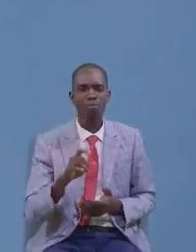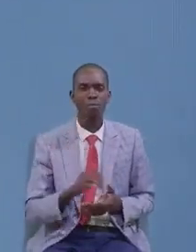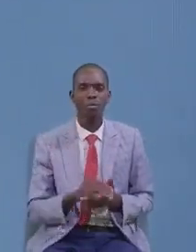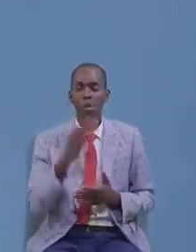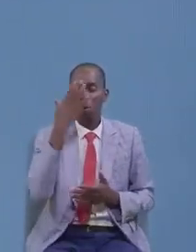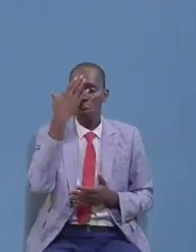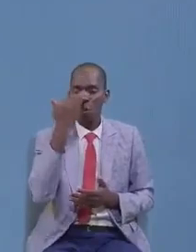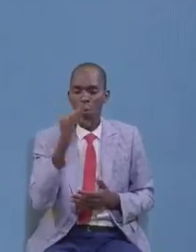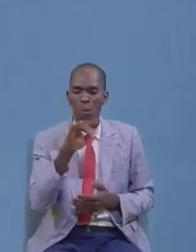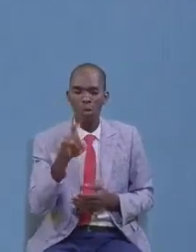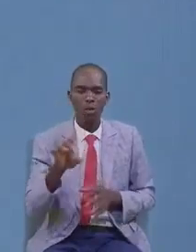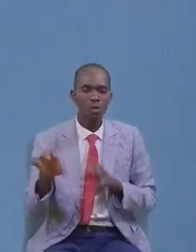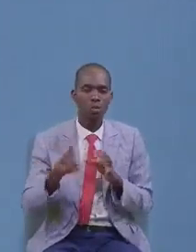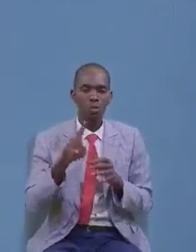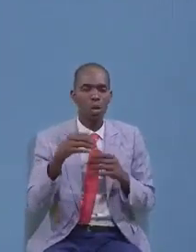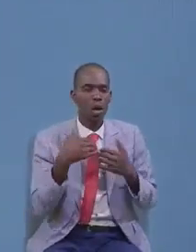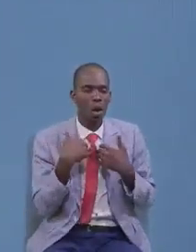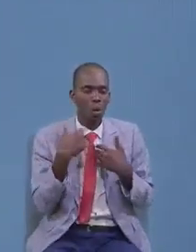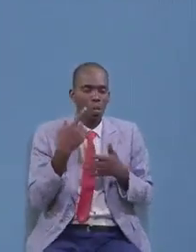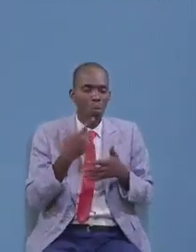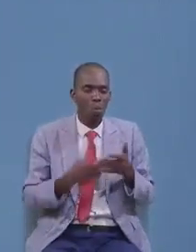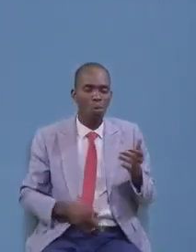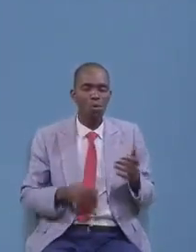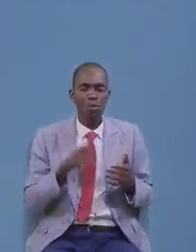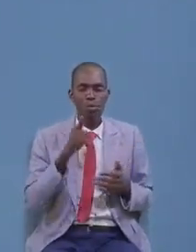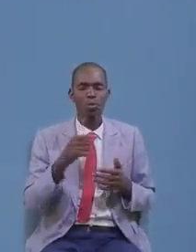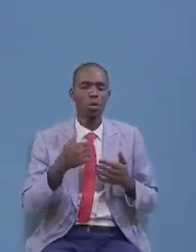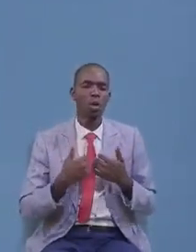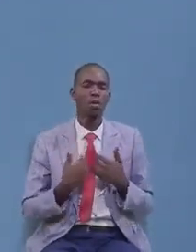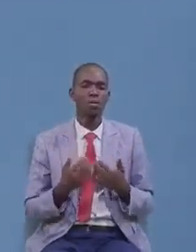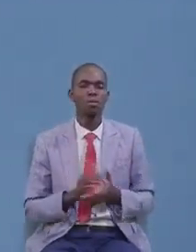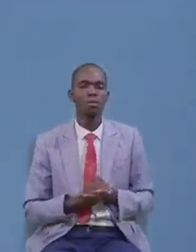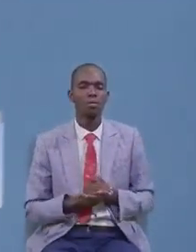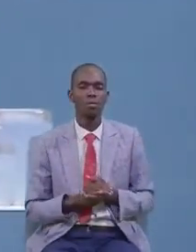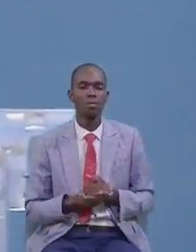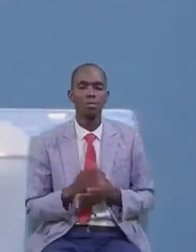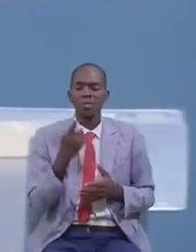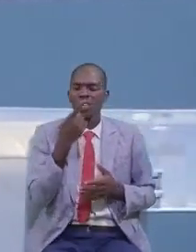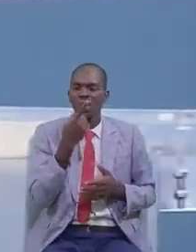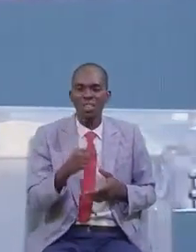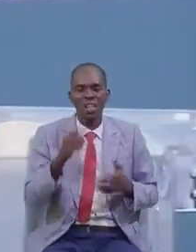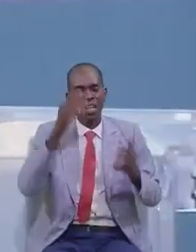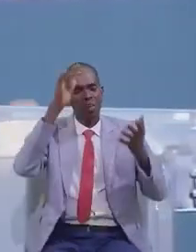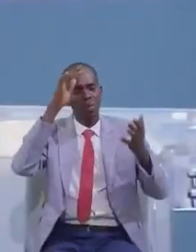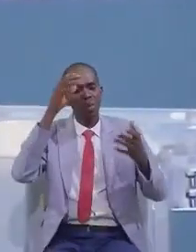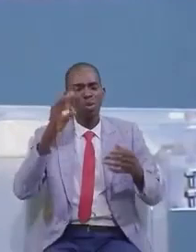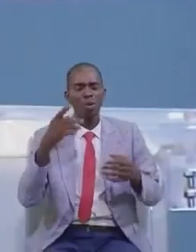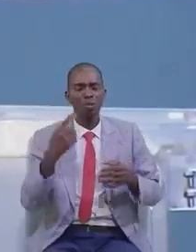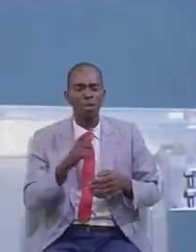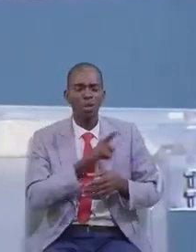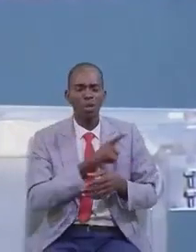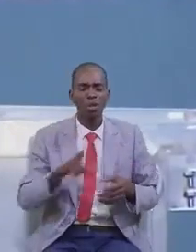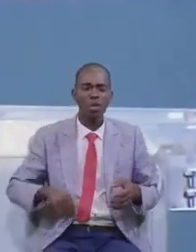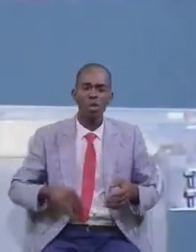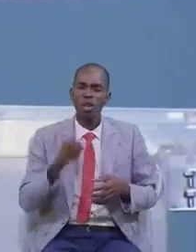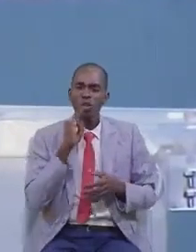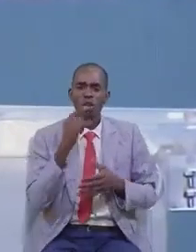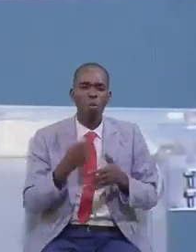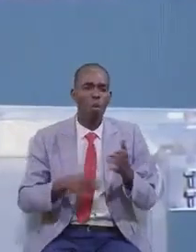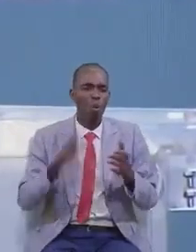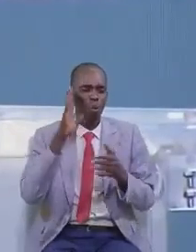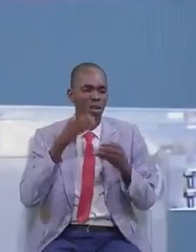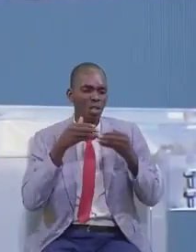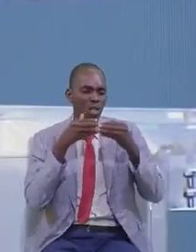you have what you have? నీవు కలిగి ఉన్నవి ఎందుకు కలిగి ఉన్నావు? The expectation of the Lord is what will make you to go in the